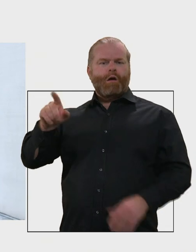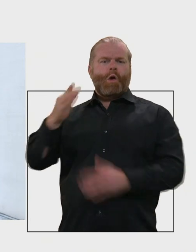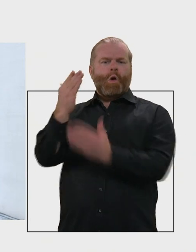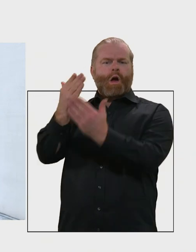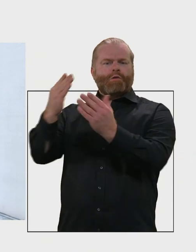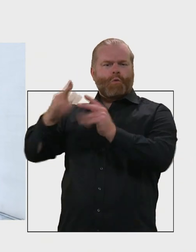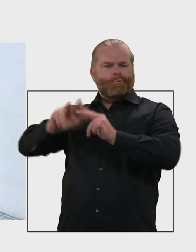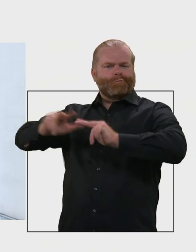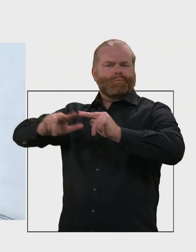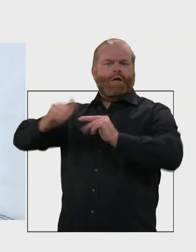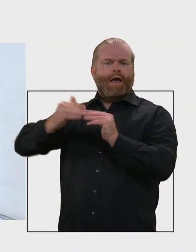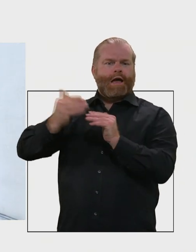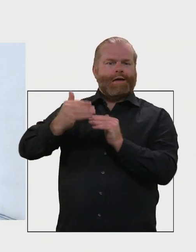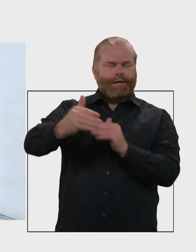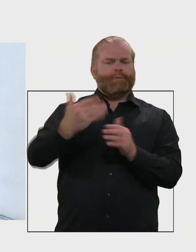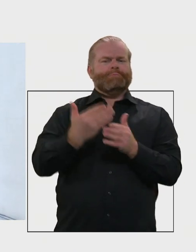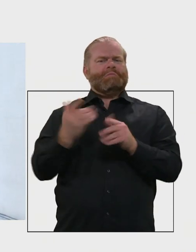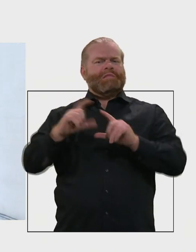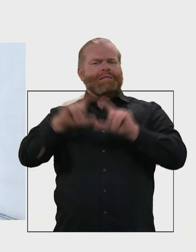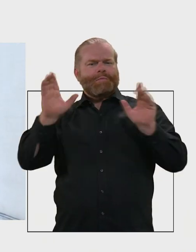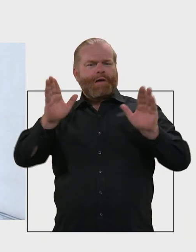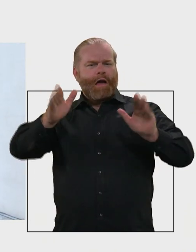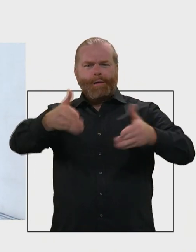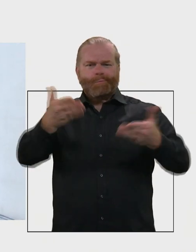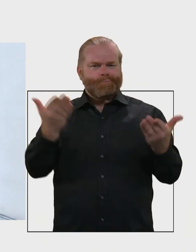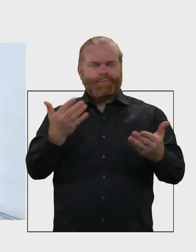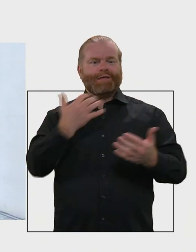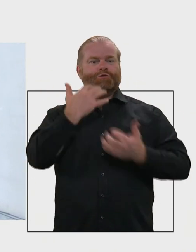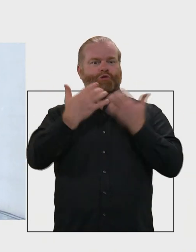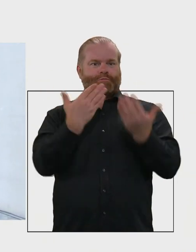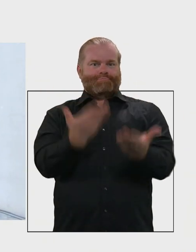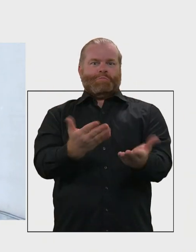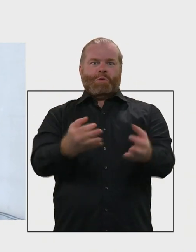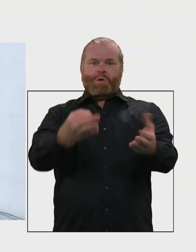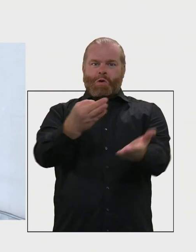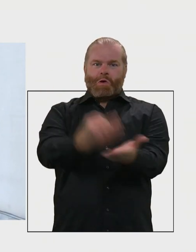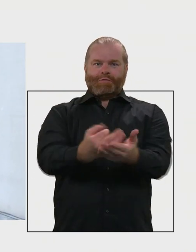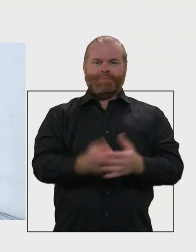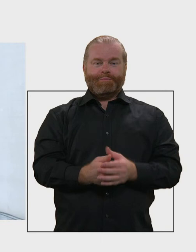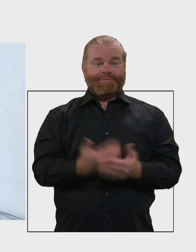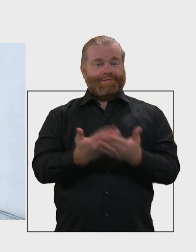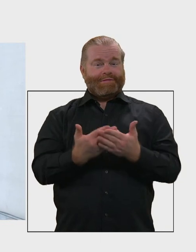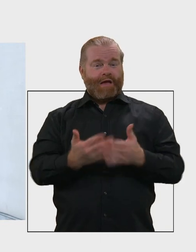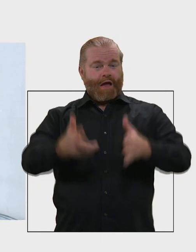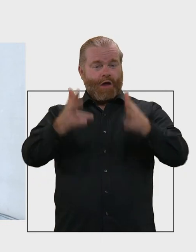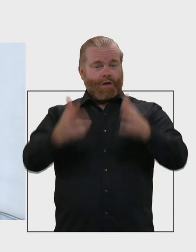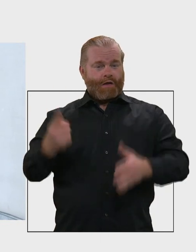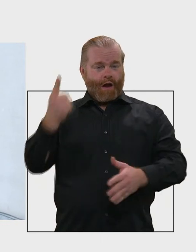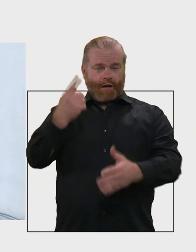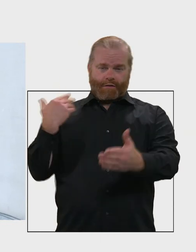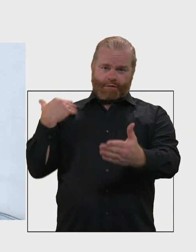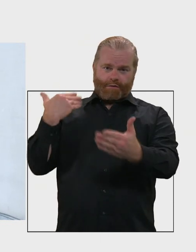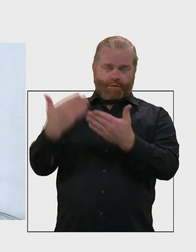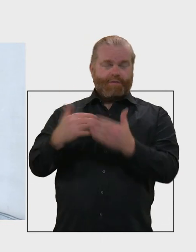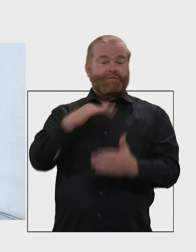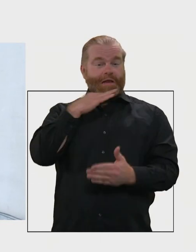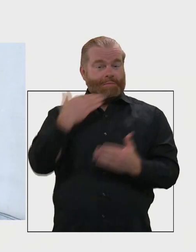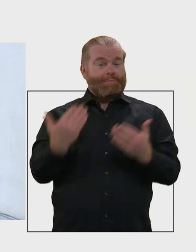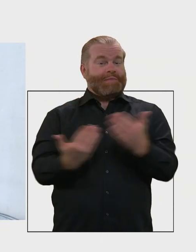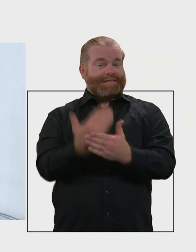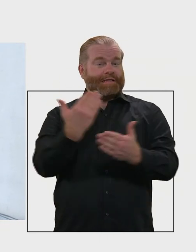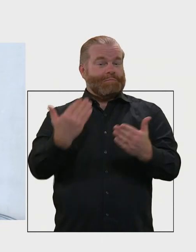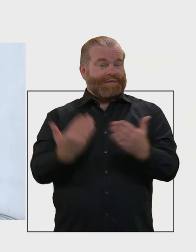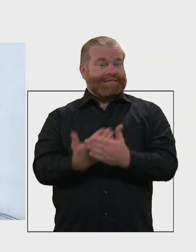ist ja in den letzten 800 Jahren extrem viel passiert. An kaum einer anderen Stelle hier in der Mitte Berlins haben sich so